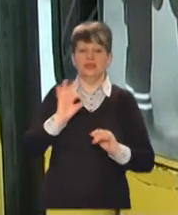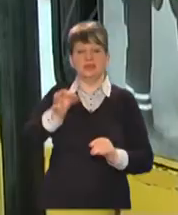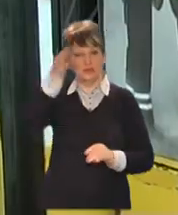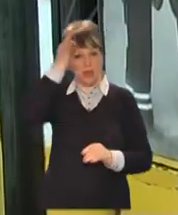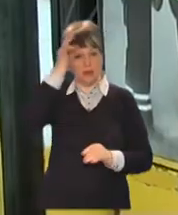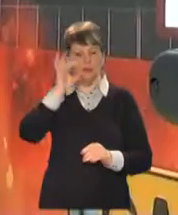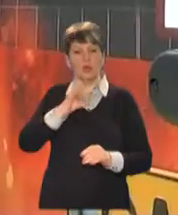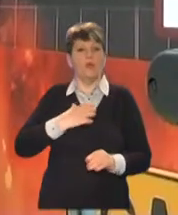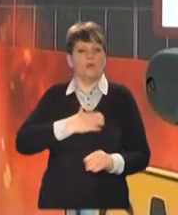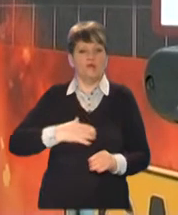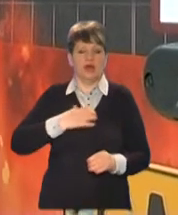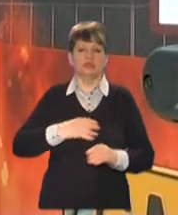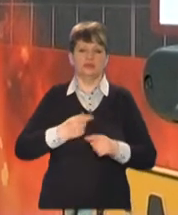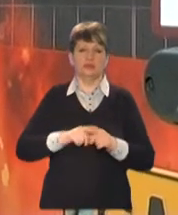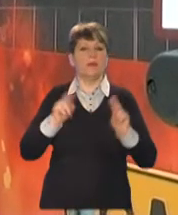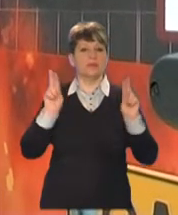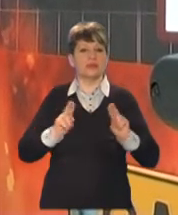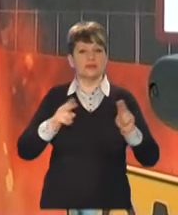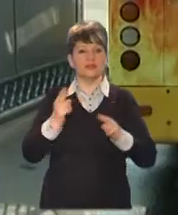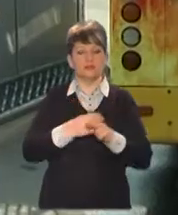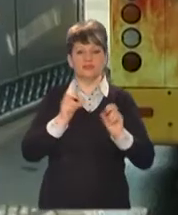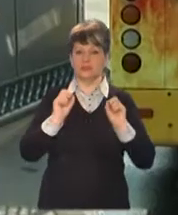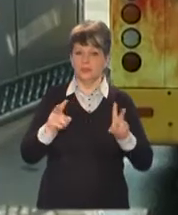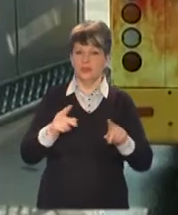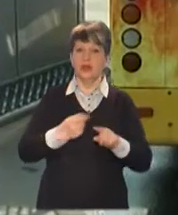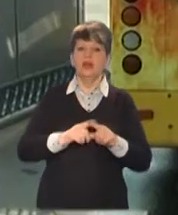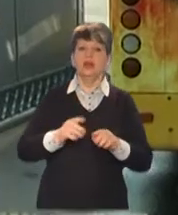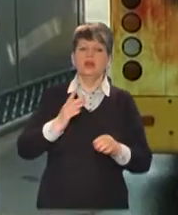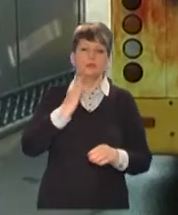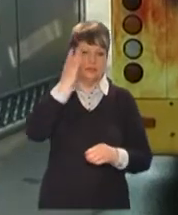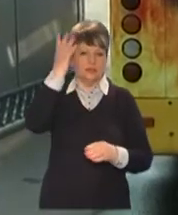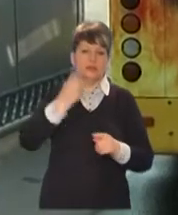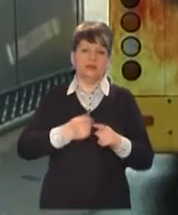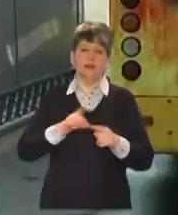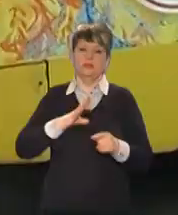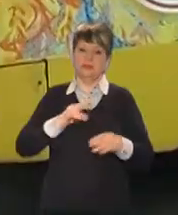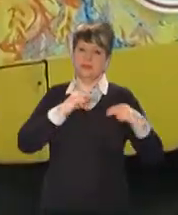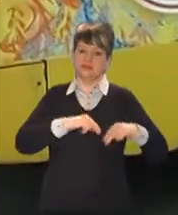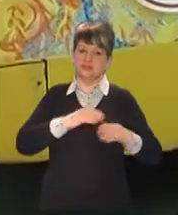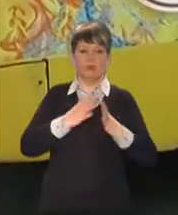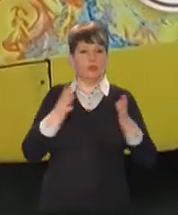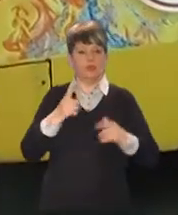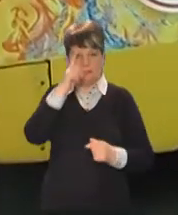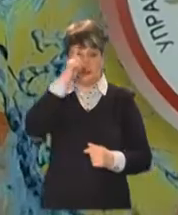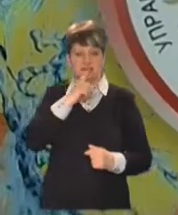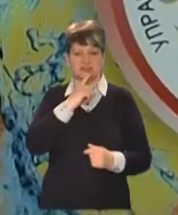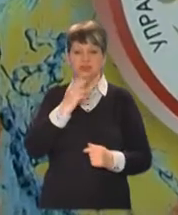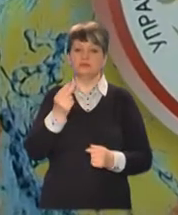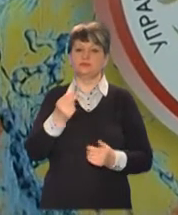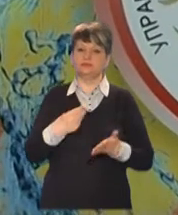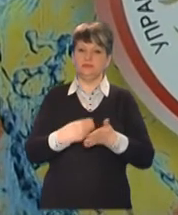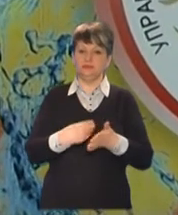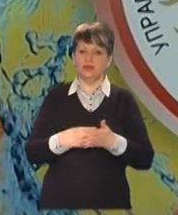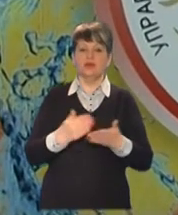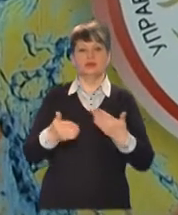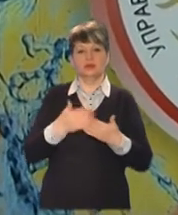нагадувати містянам про важливість дотримання правил безпеки. Над ідеєю дизайну працювали більше місяця. Коштувало таке задоволення міському